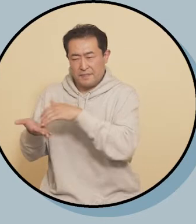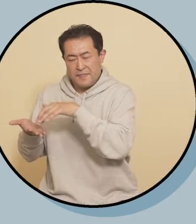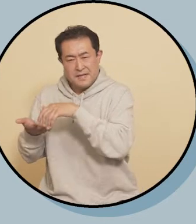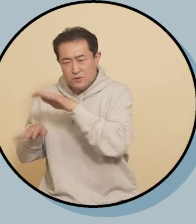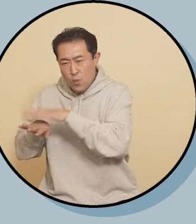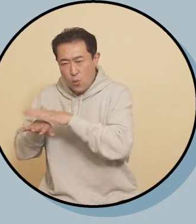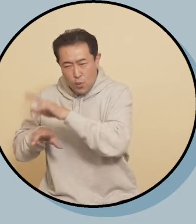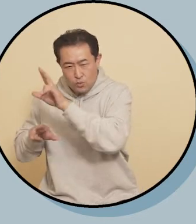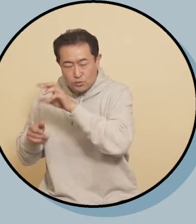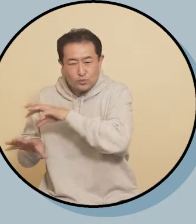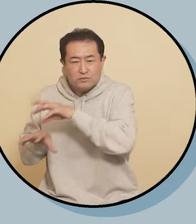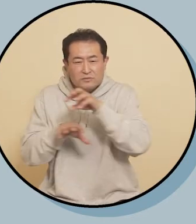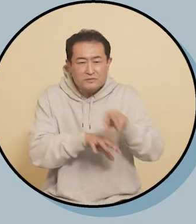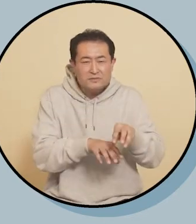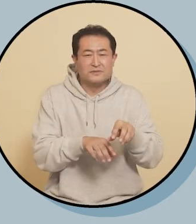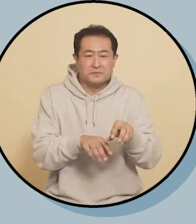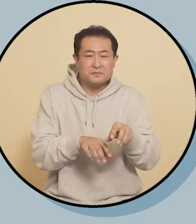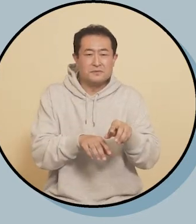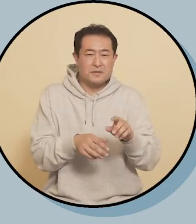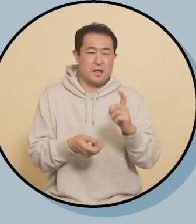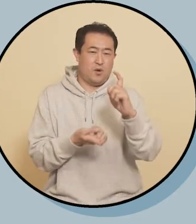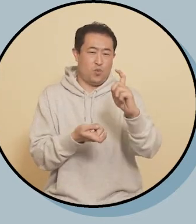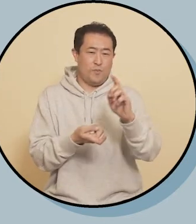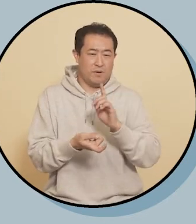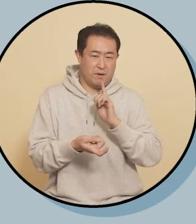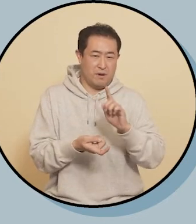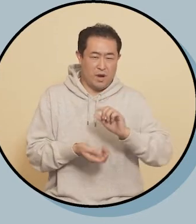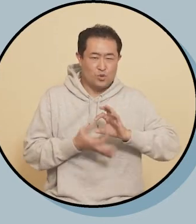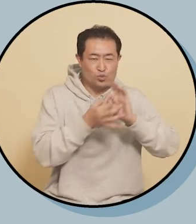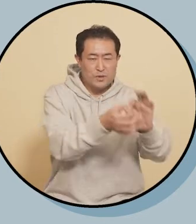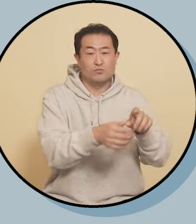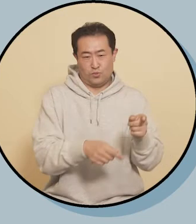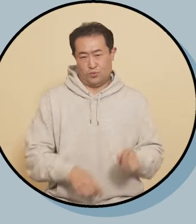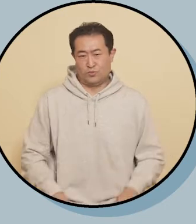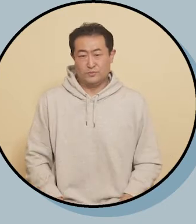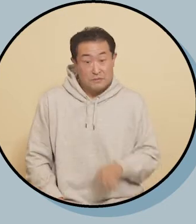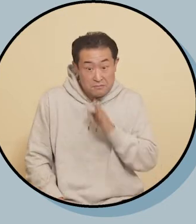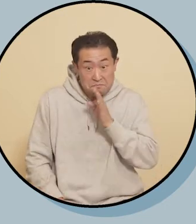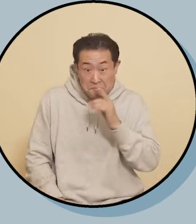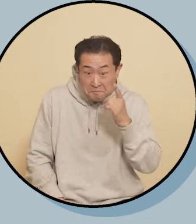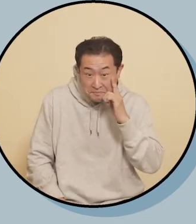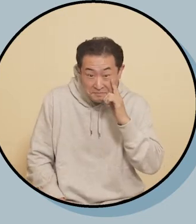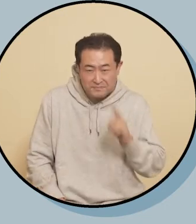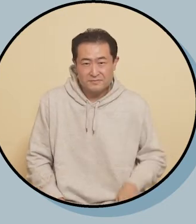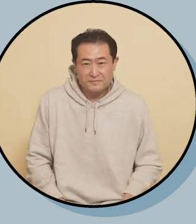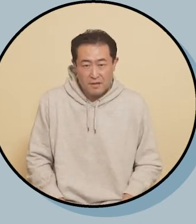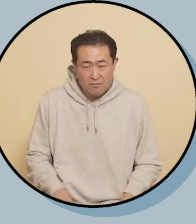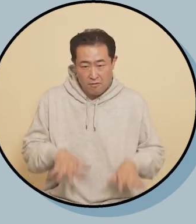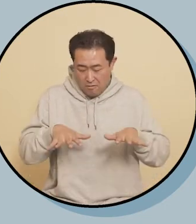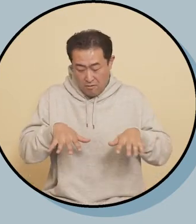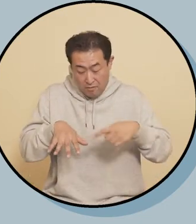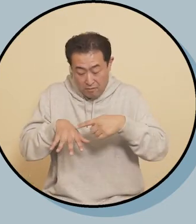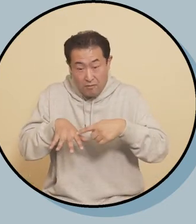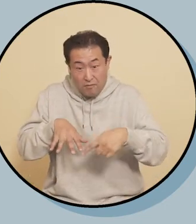ですじゃあ実際にやってみましょうかはいこのようにおま両手